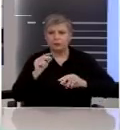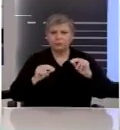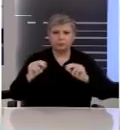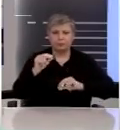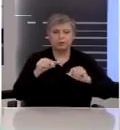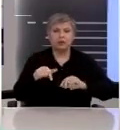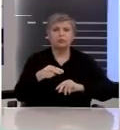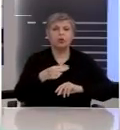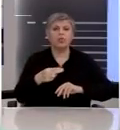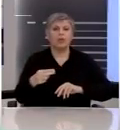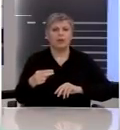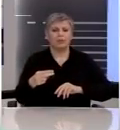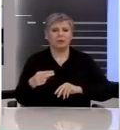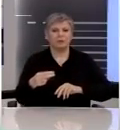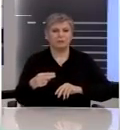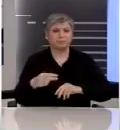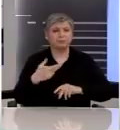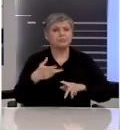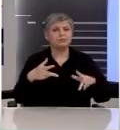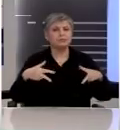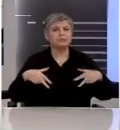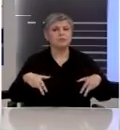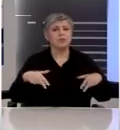Ο Υπουργός Εξωτερικών